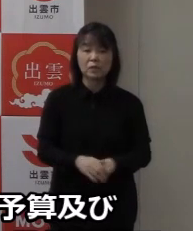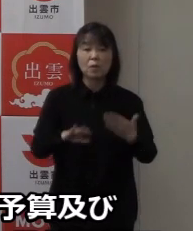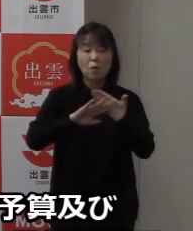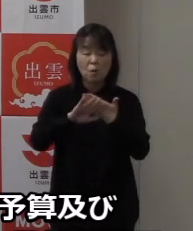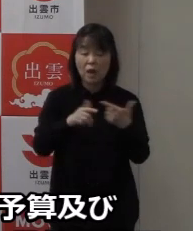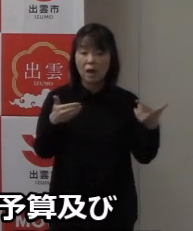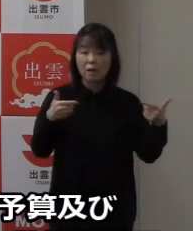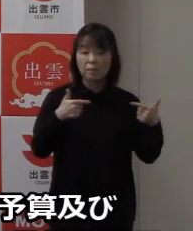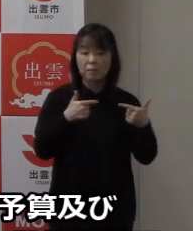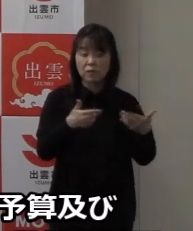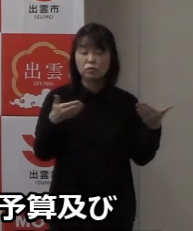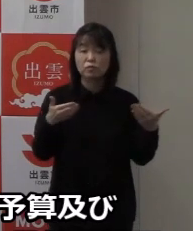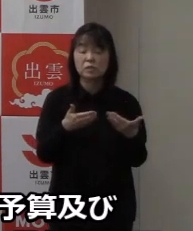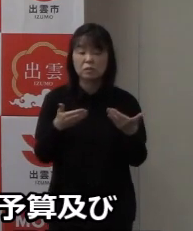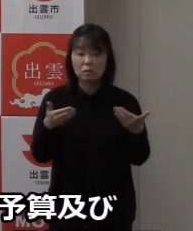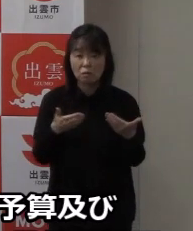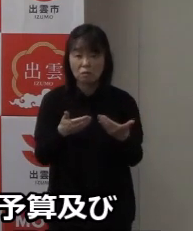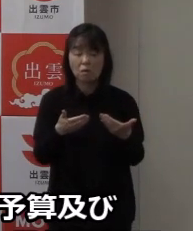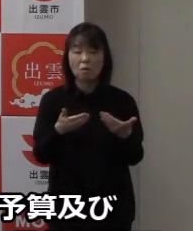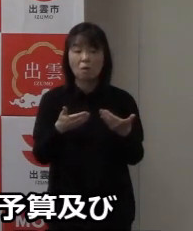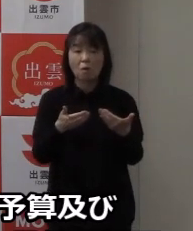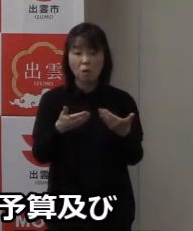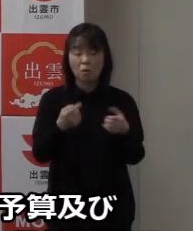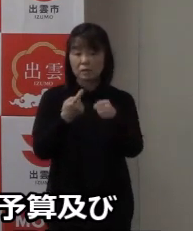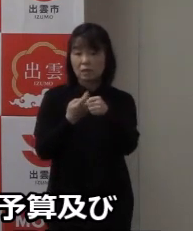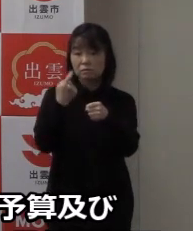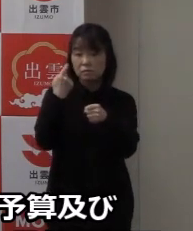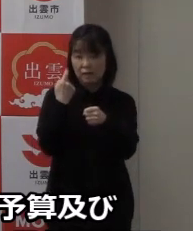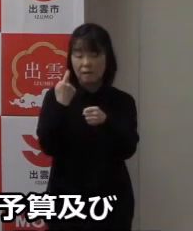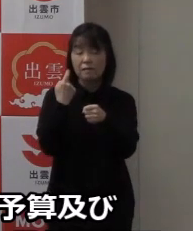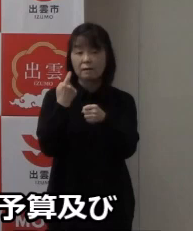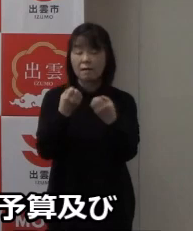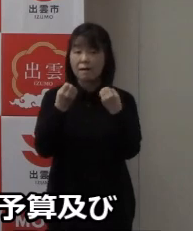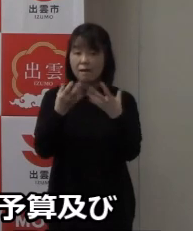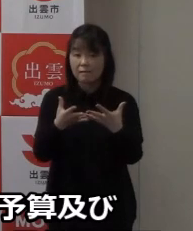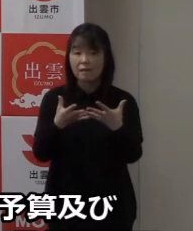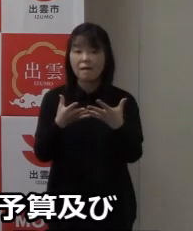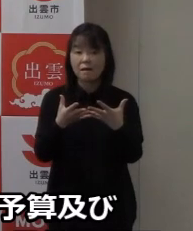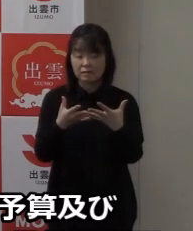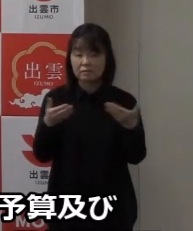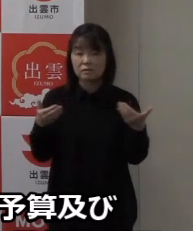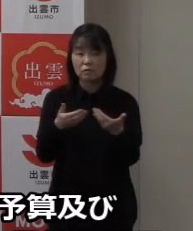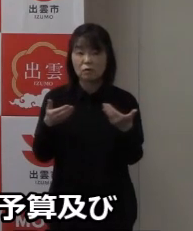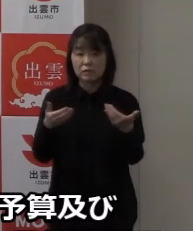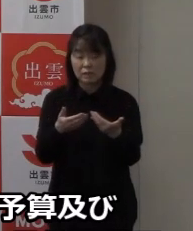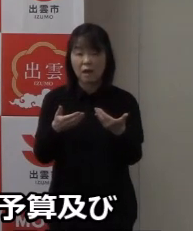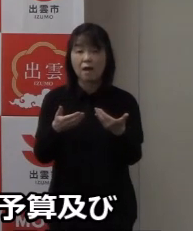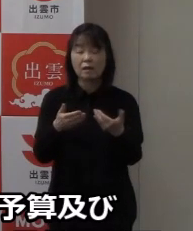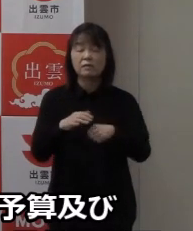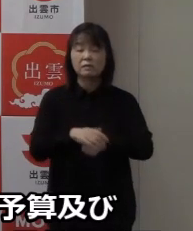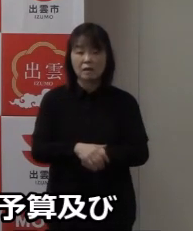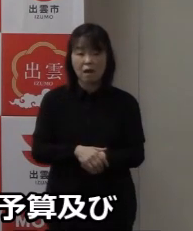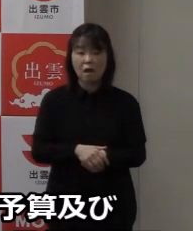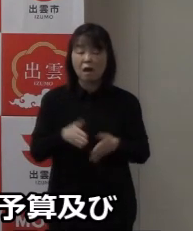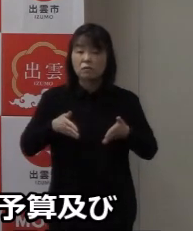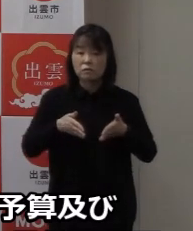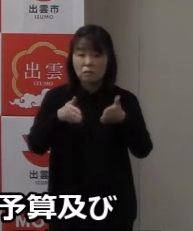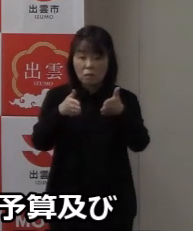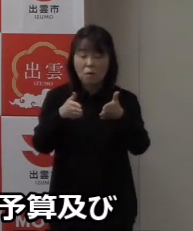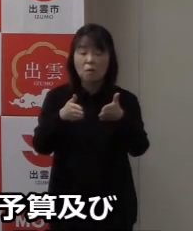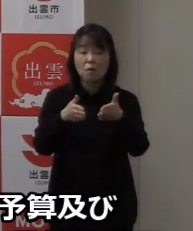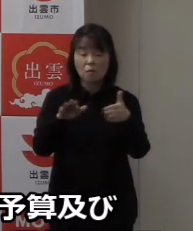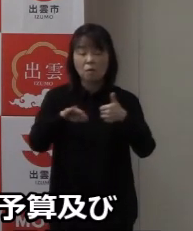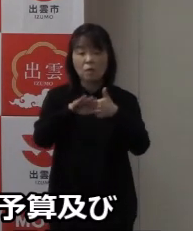事業、また昨年から創設した未来につなぐ中山間地域の道路環